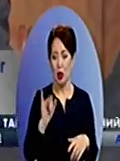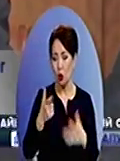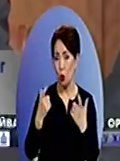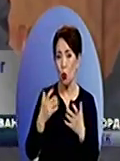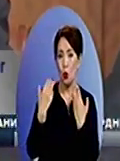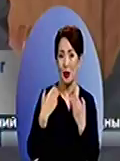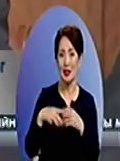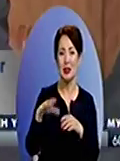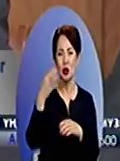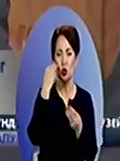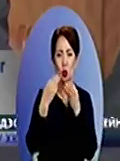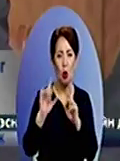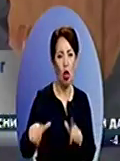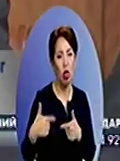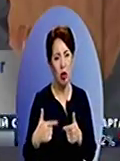мэдлээ булаацалддаг.